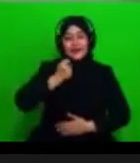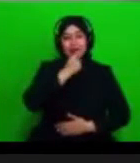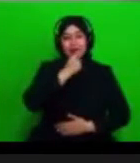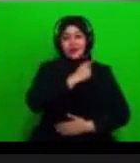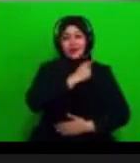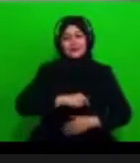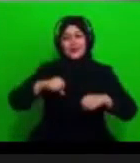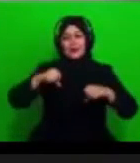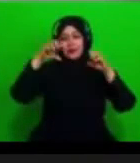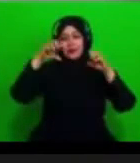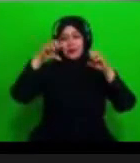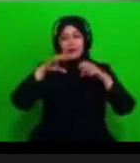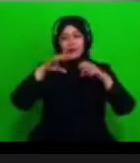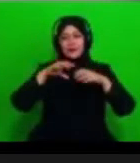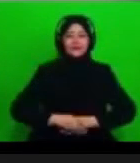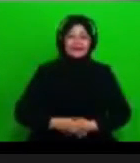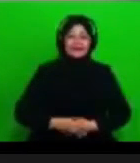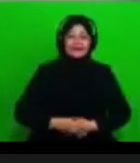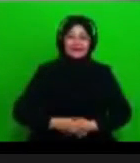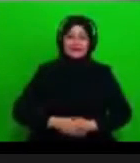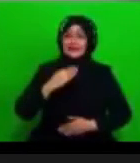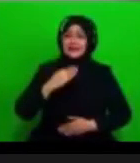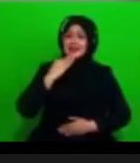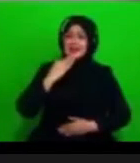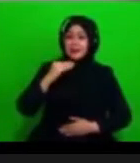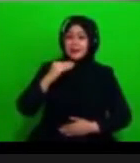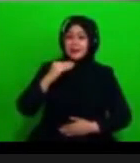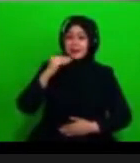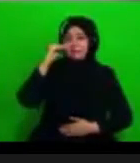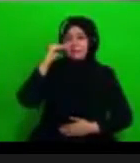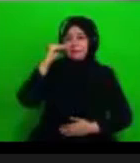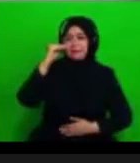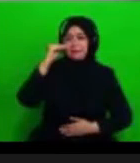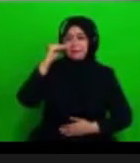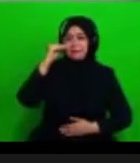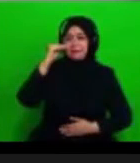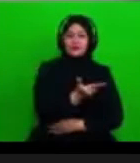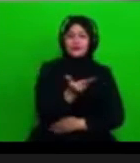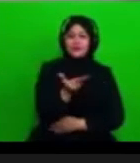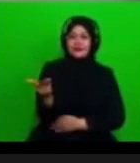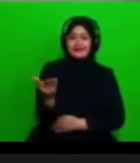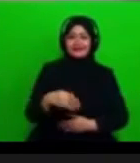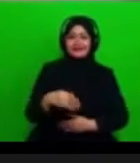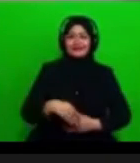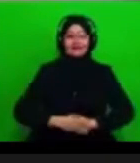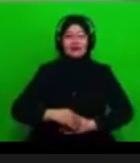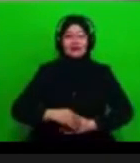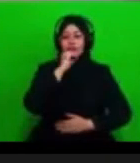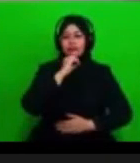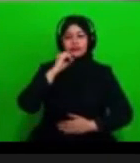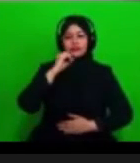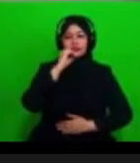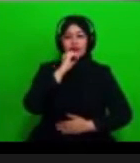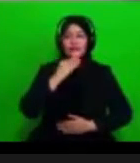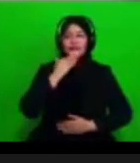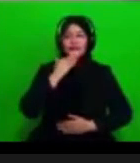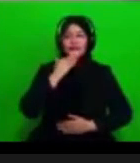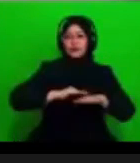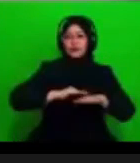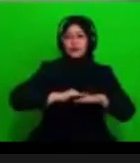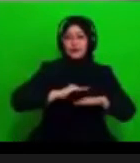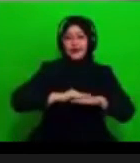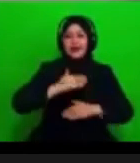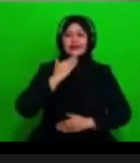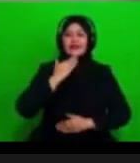Assalamualaikum warahmatullahi wabarakatuh. Selamat pagi, salam sejahtera untuk kita semua. Om Swastiastu, Namo